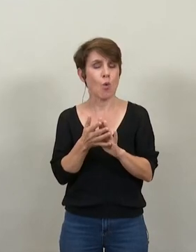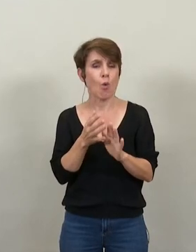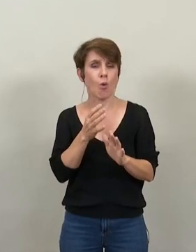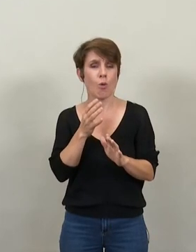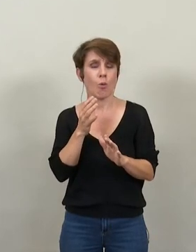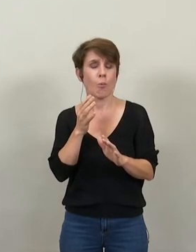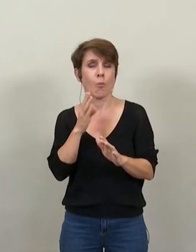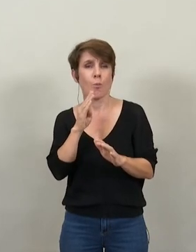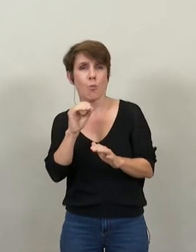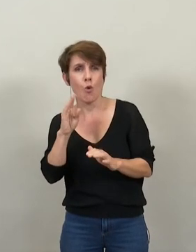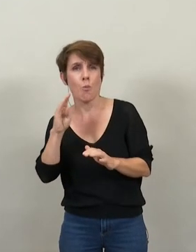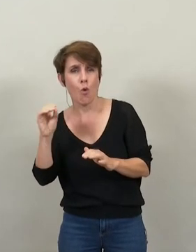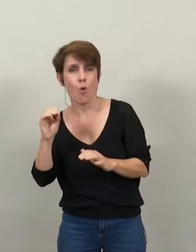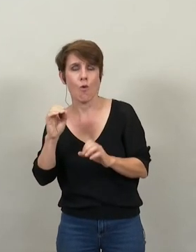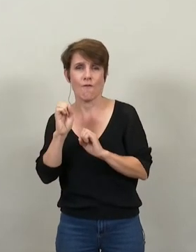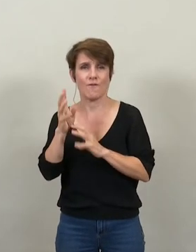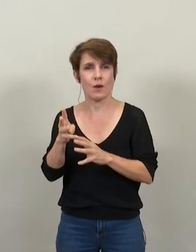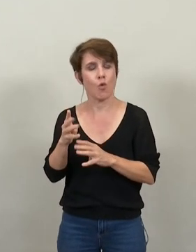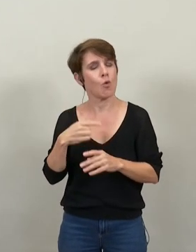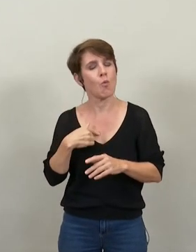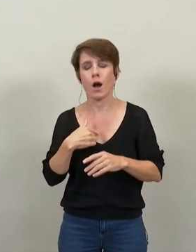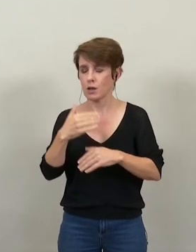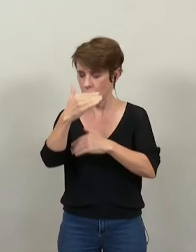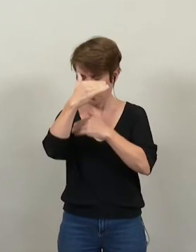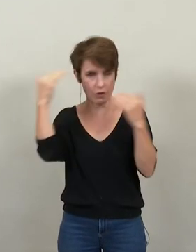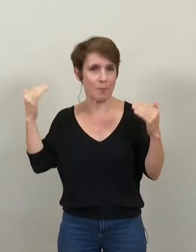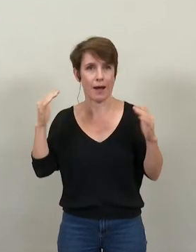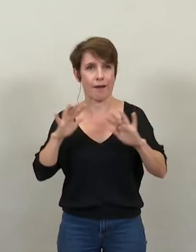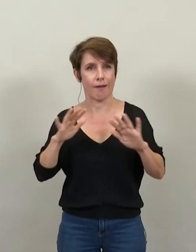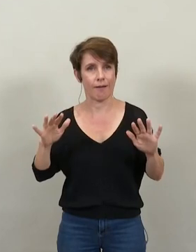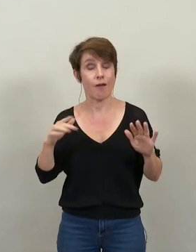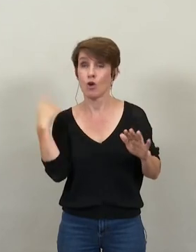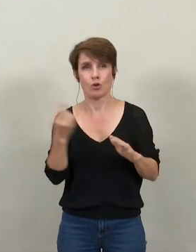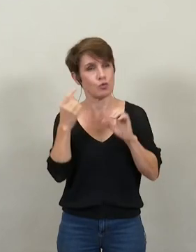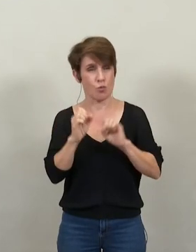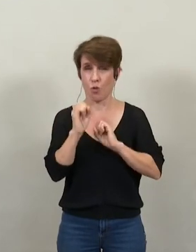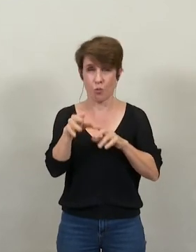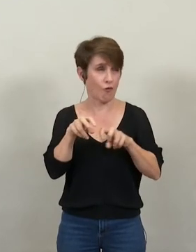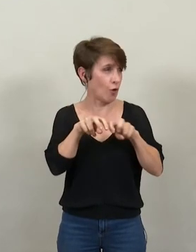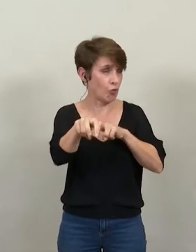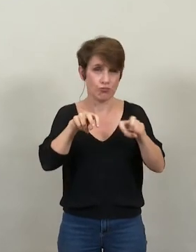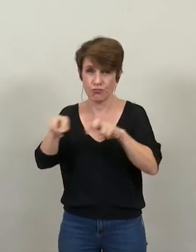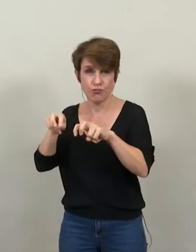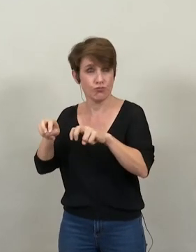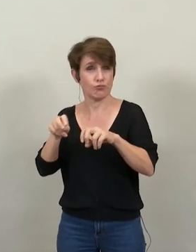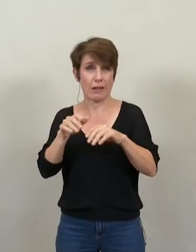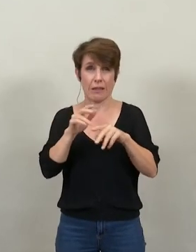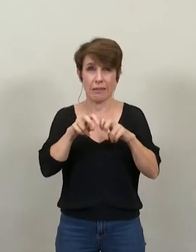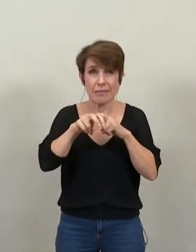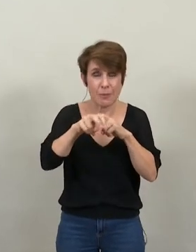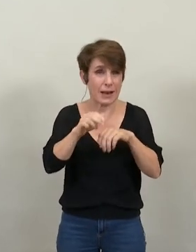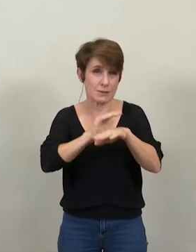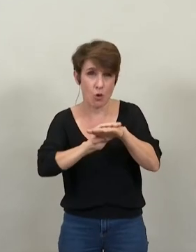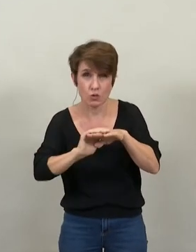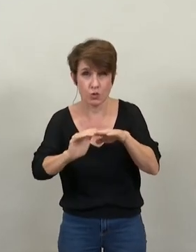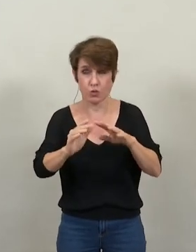il y en a marre tout le monde peut faire du vélo le vélo c'est un moyen de déplacement doux qui ne coûte pas cher qui est